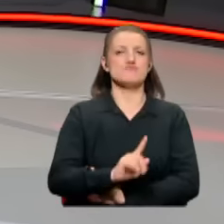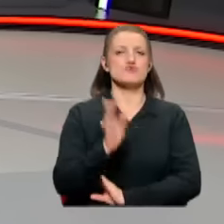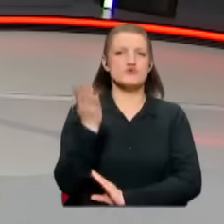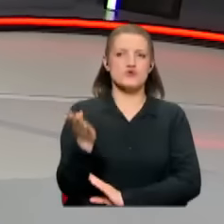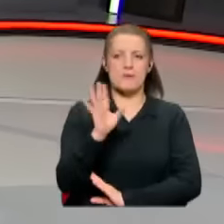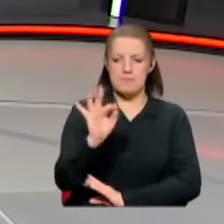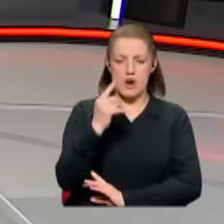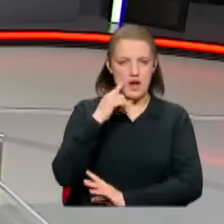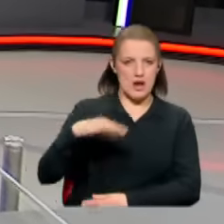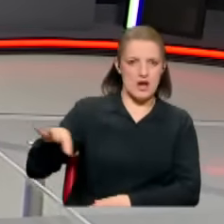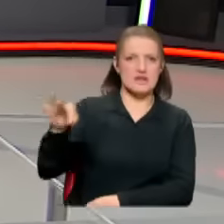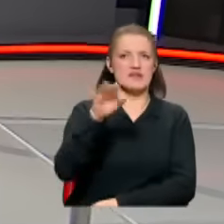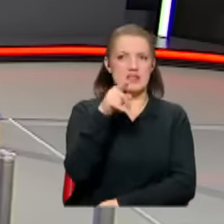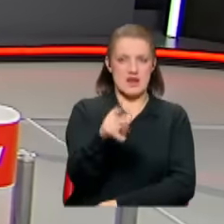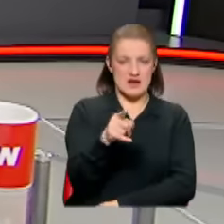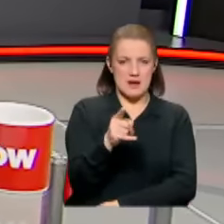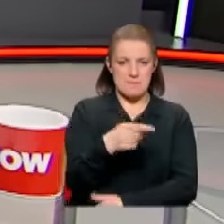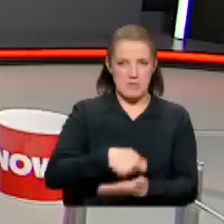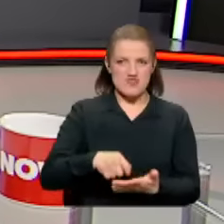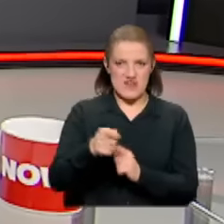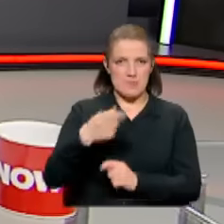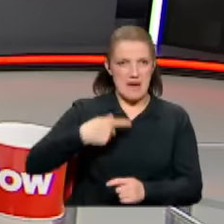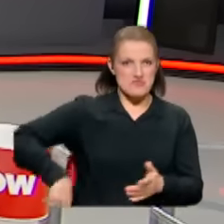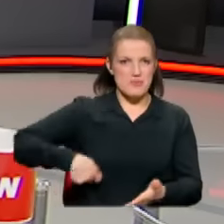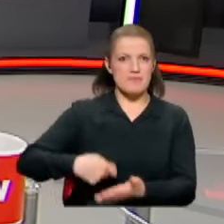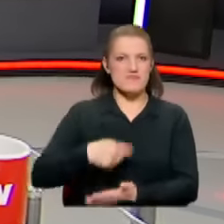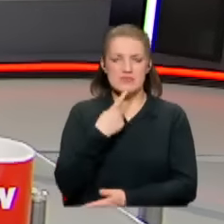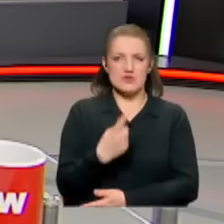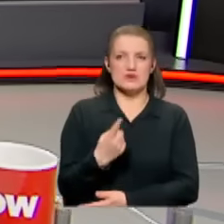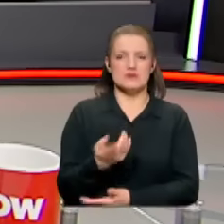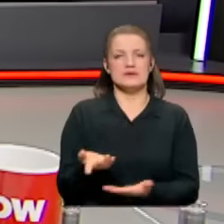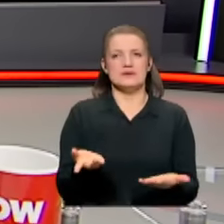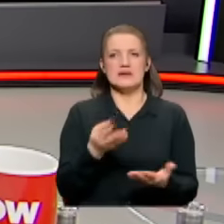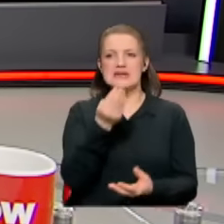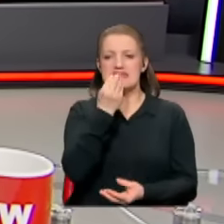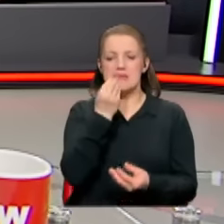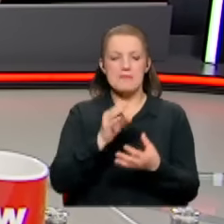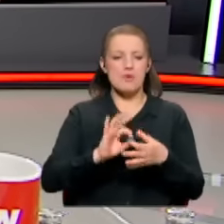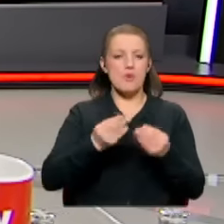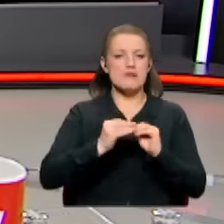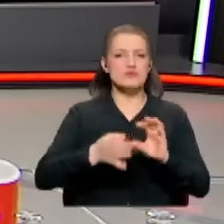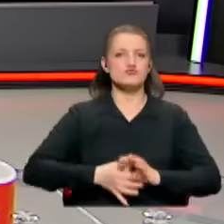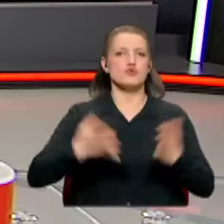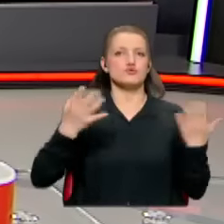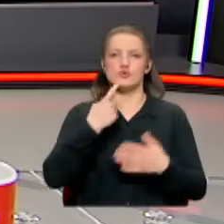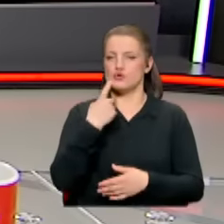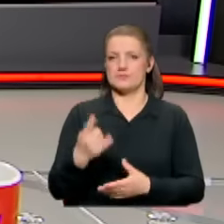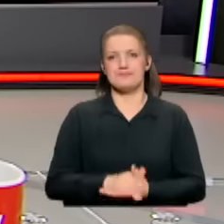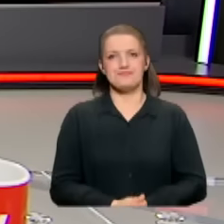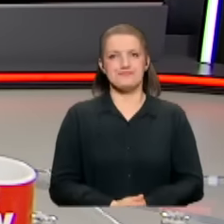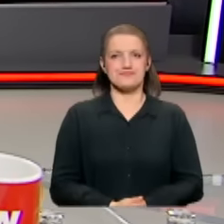insanlara maaş vereceğinizde söylediği şeye bak, cebimden mi vereyim? Sığır besleyin, gıda meselesini çözün diyorum ya.